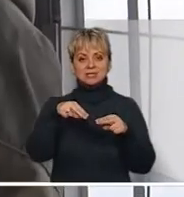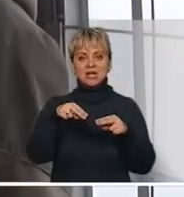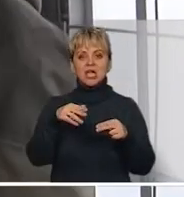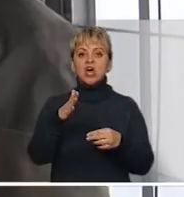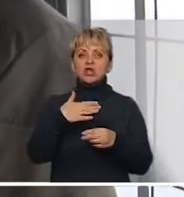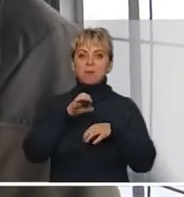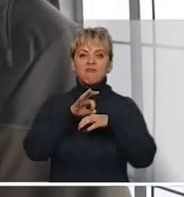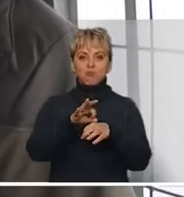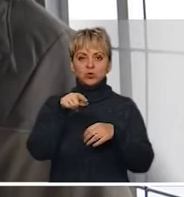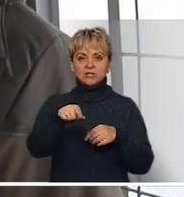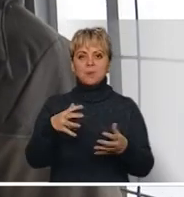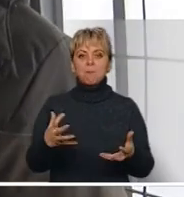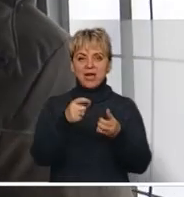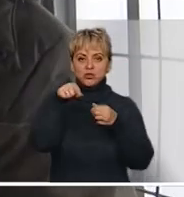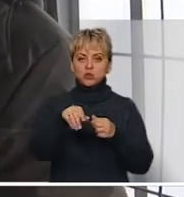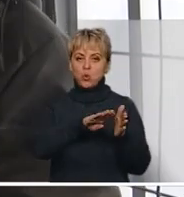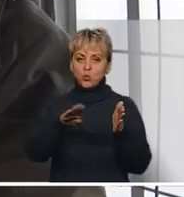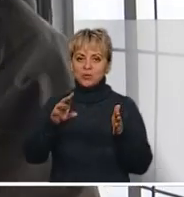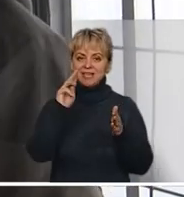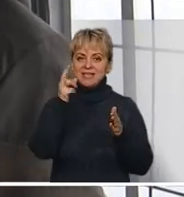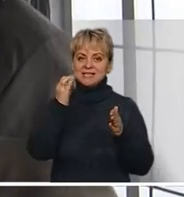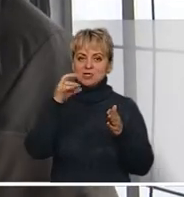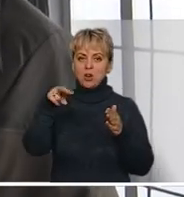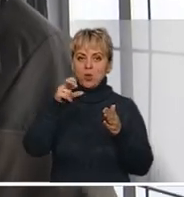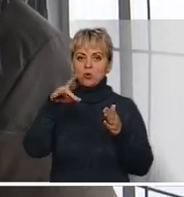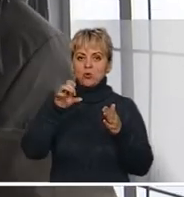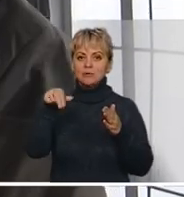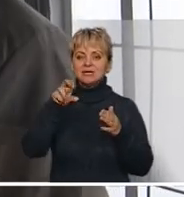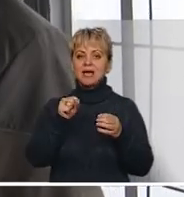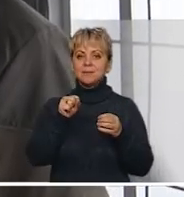следят рыбоводы. Поддерживается уровень кислорода,